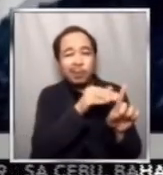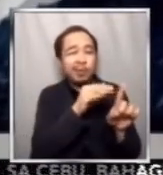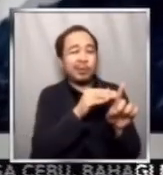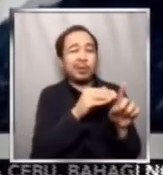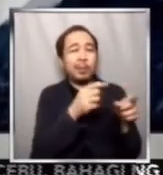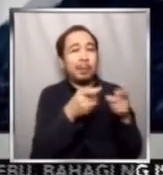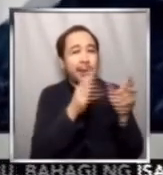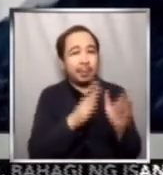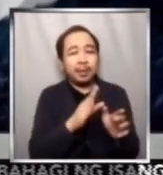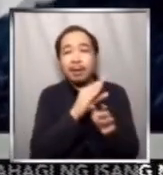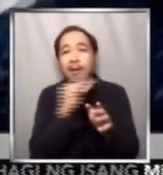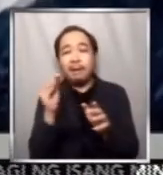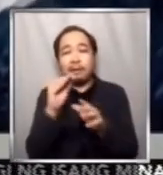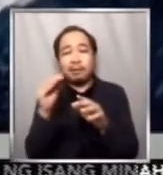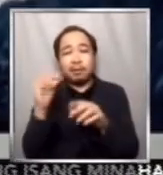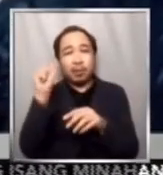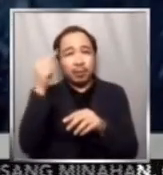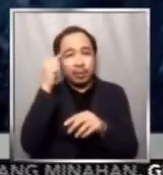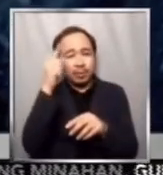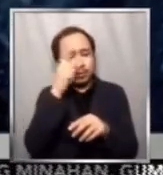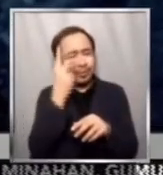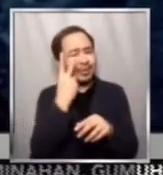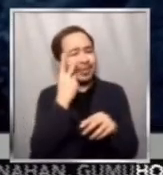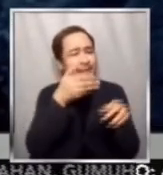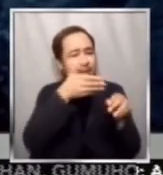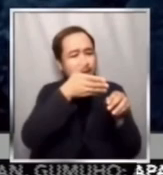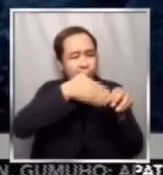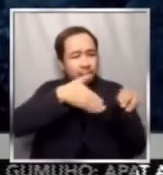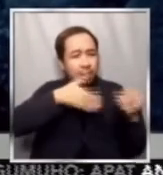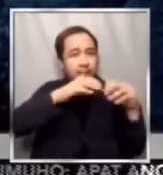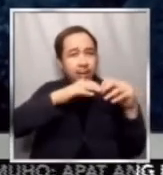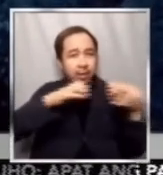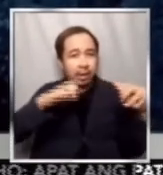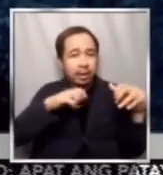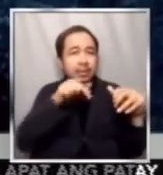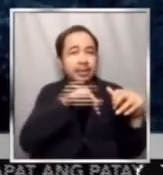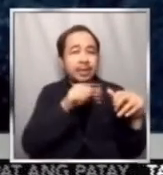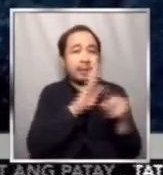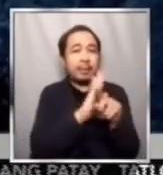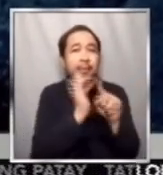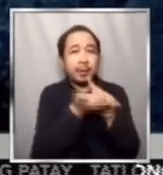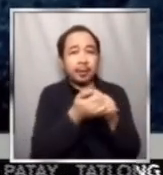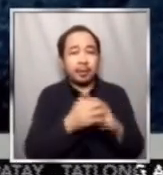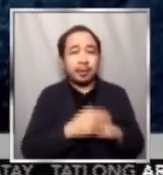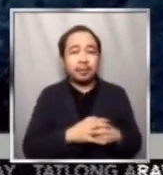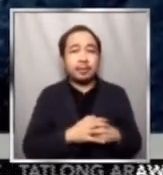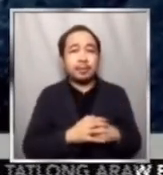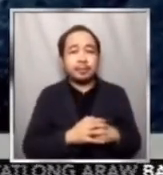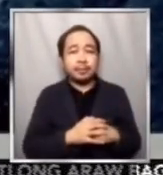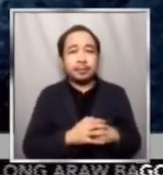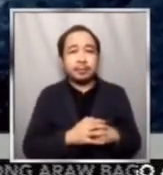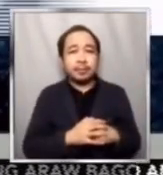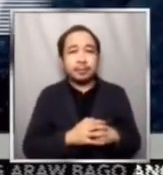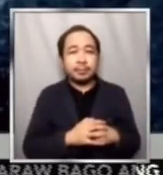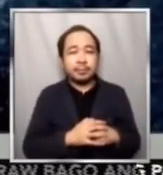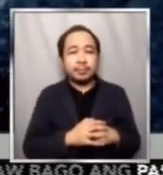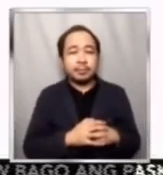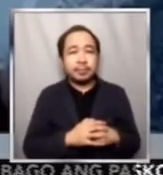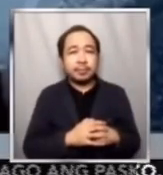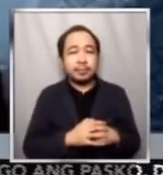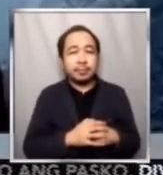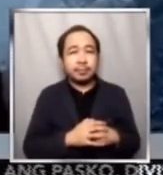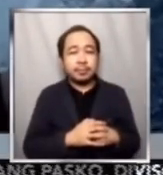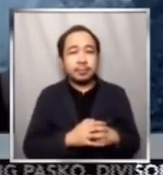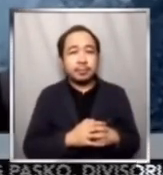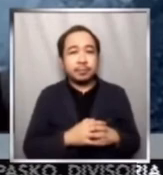nakikitang crack sa nasabing pit na matatagpuan sa kanilang barangay. Ako rin yung hangyari, mga unta. Matutukan kita niyo. Pakiusap